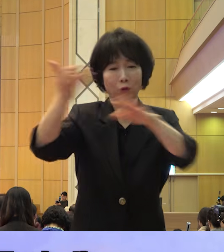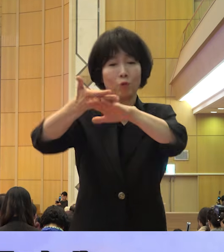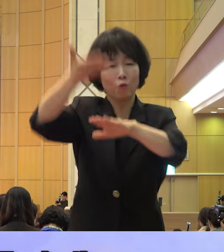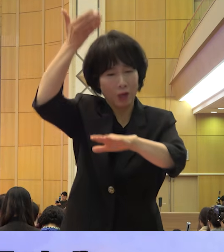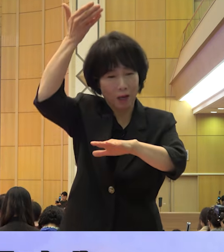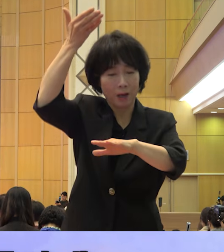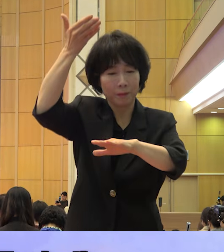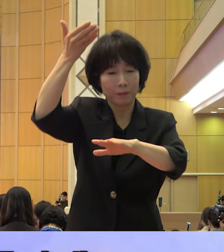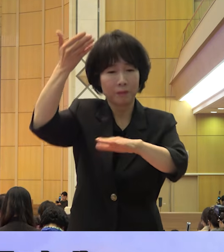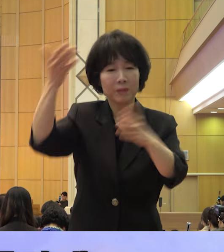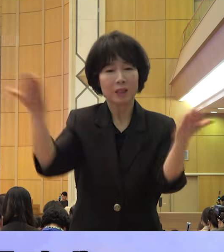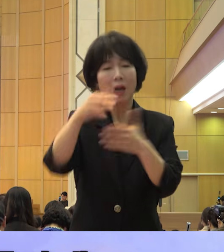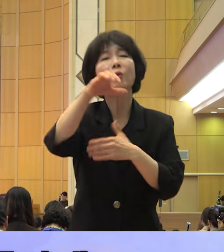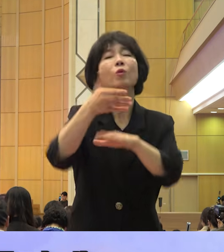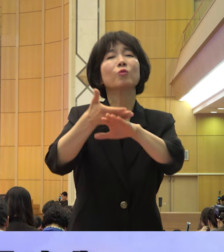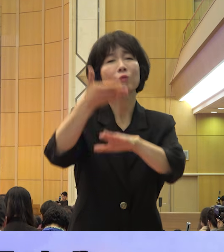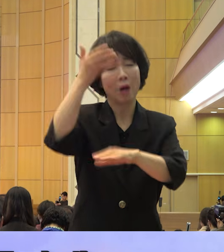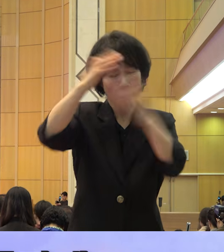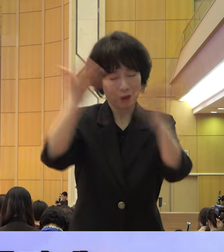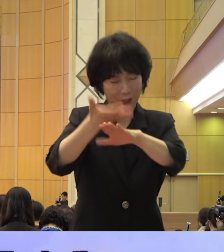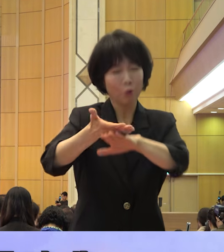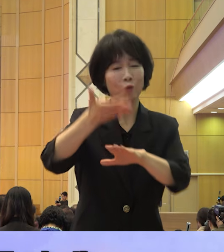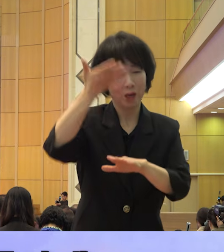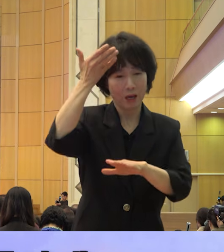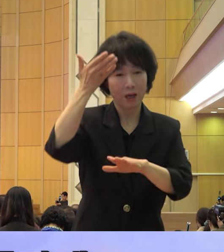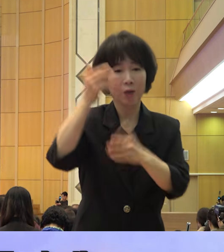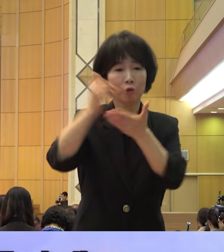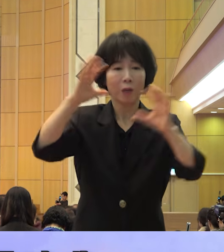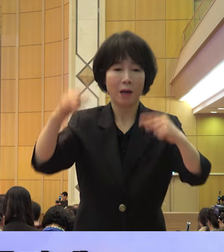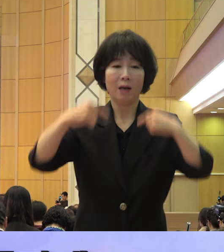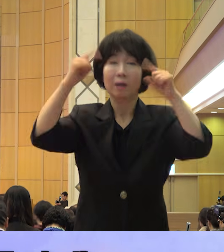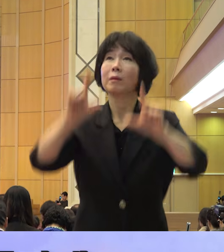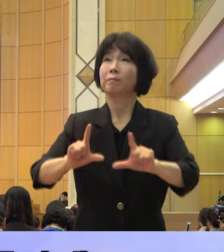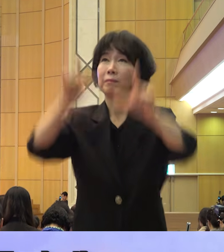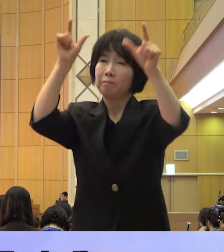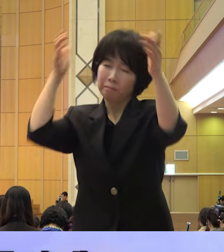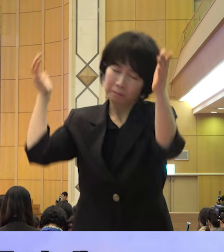가정 위에와 생업 위에와 범사 위에, 그리고 주나라 가는